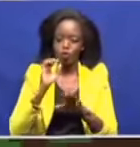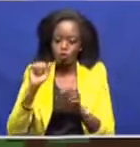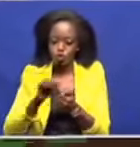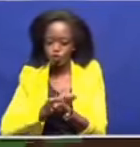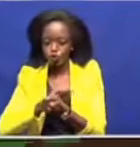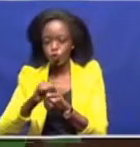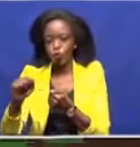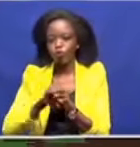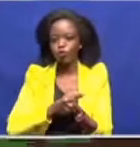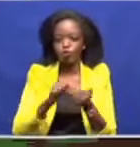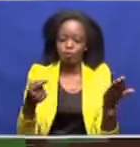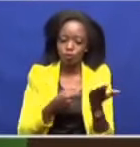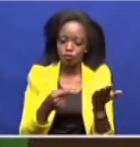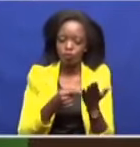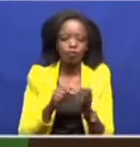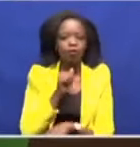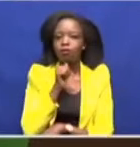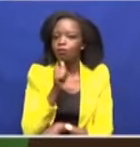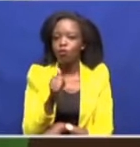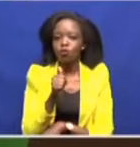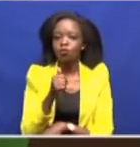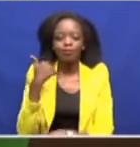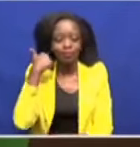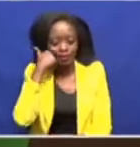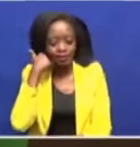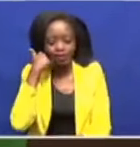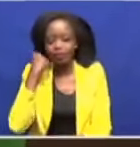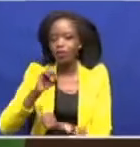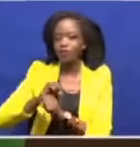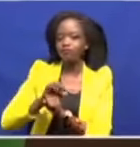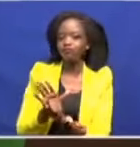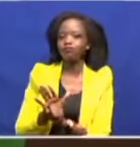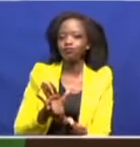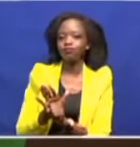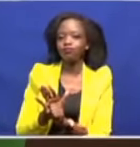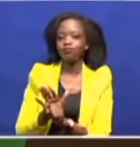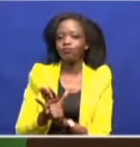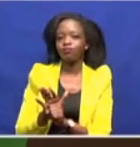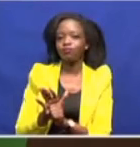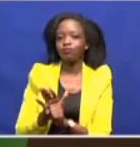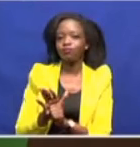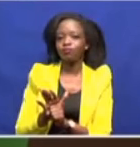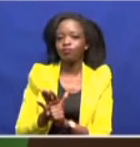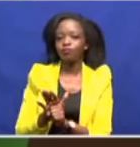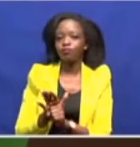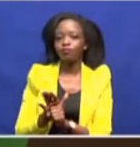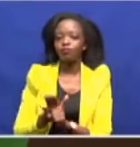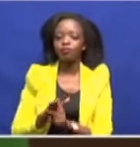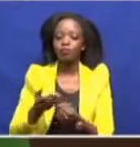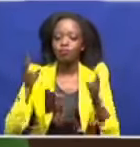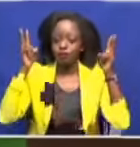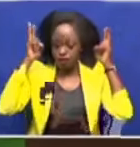inawaharibu, sio ya kwamba ni magonjwa ya COVID-19. It is our